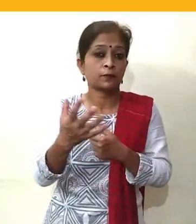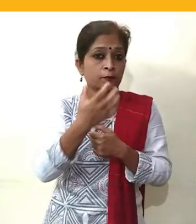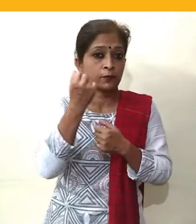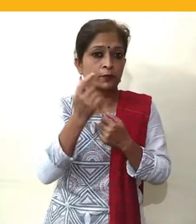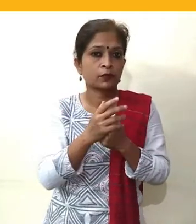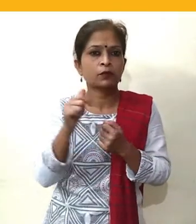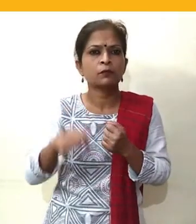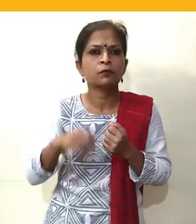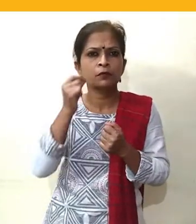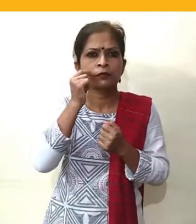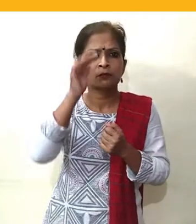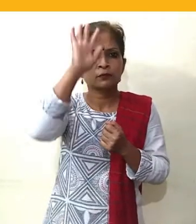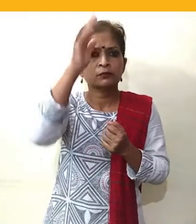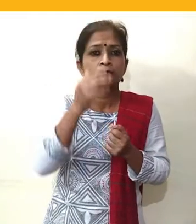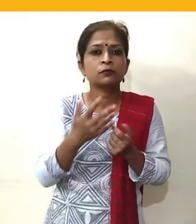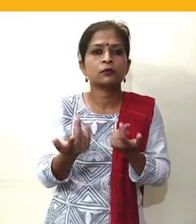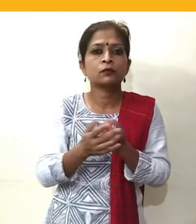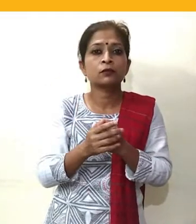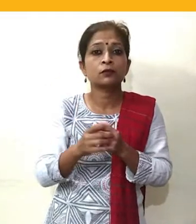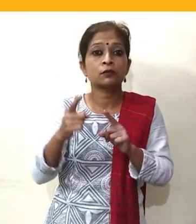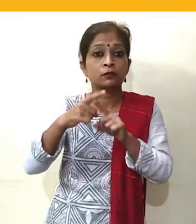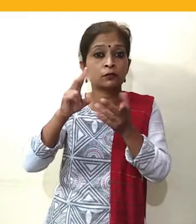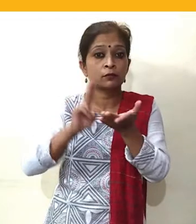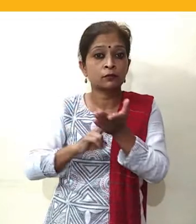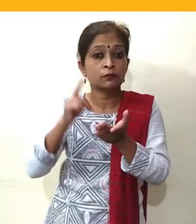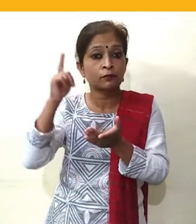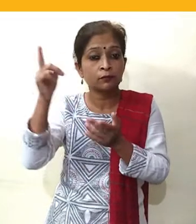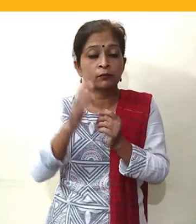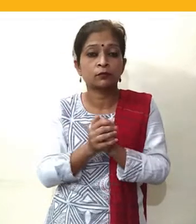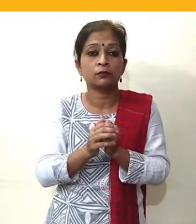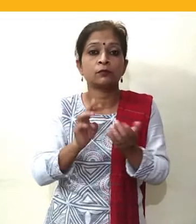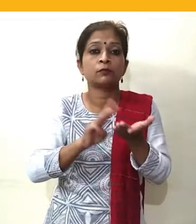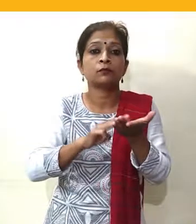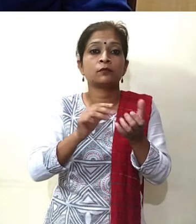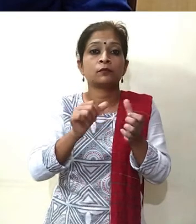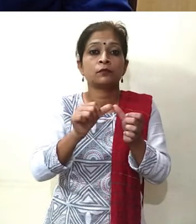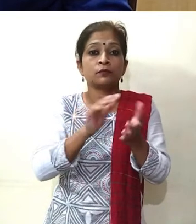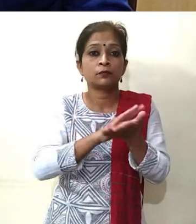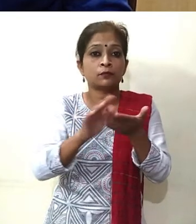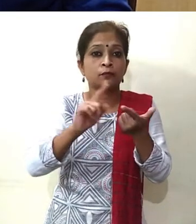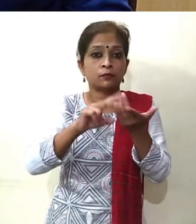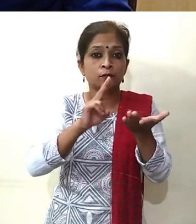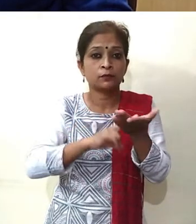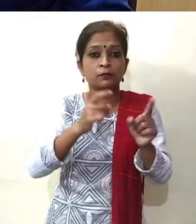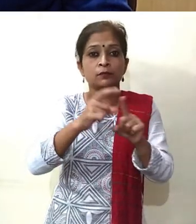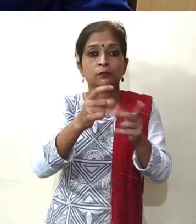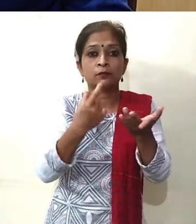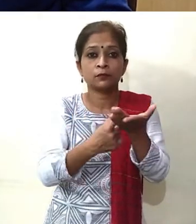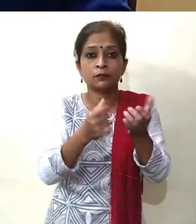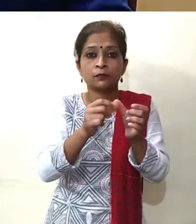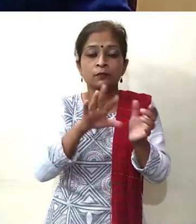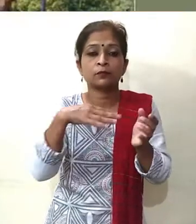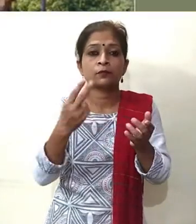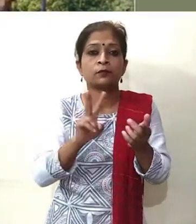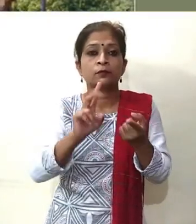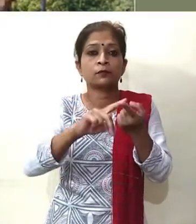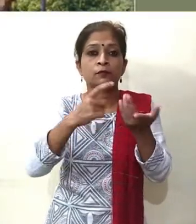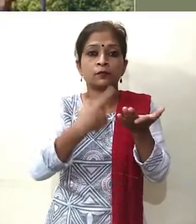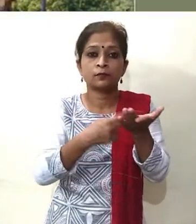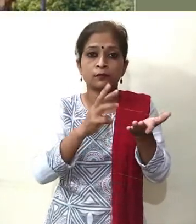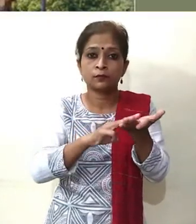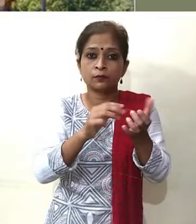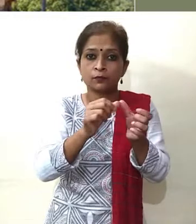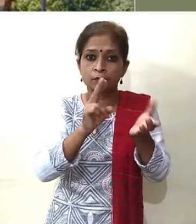वर्मन, तमिलनाडु के, बड़े ही प्रतापी। अभी अगर आप महाबलीपुरम जाएं, जहां हमारे प्रधानमंत्री गए थे